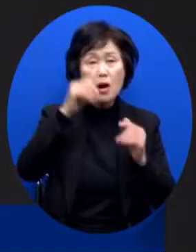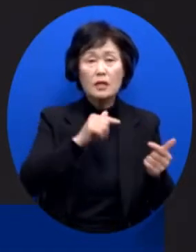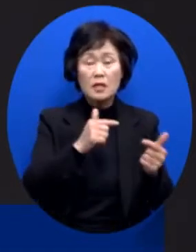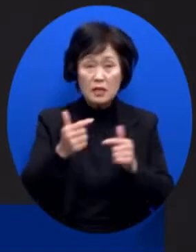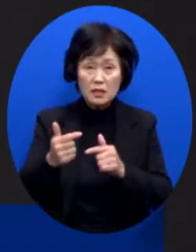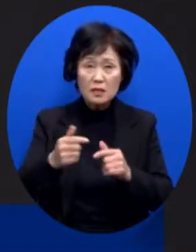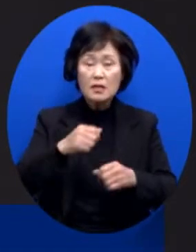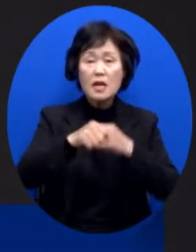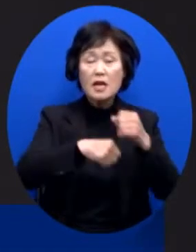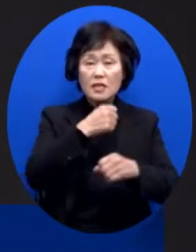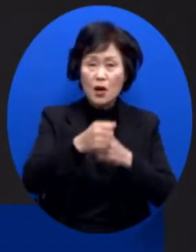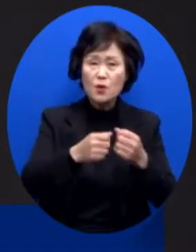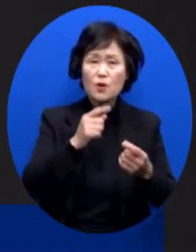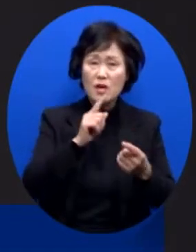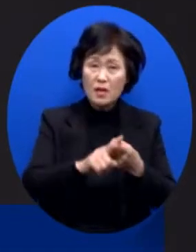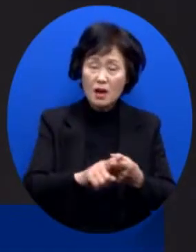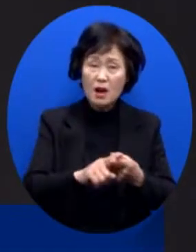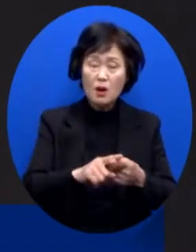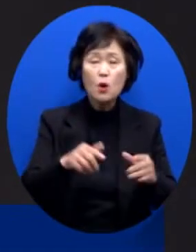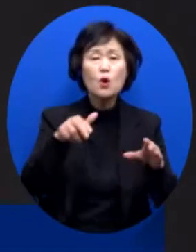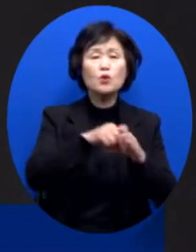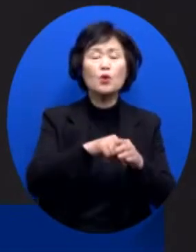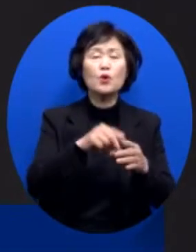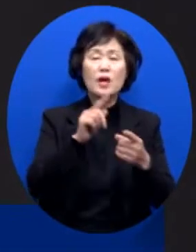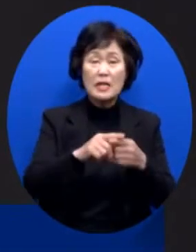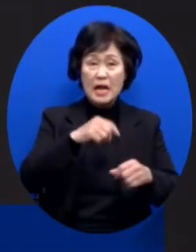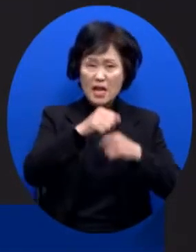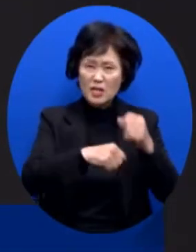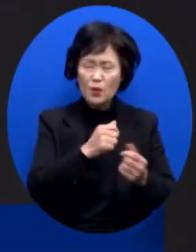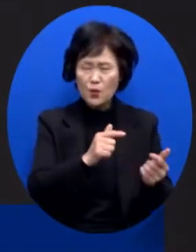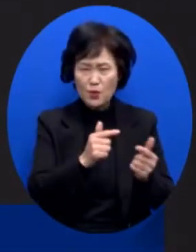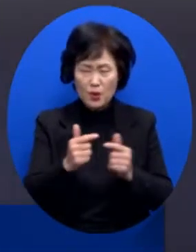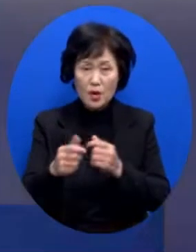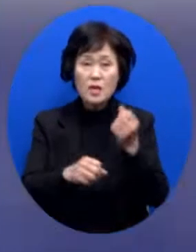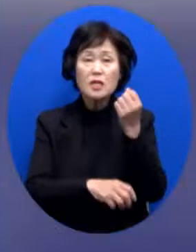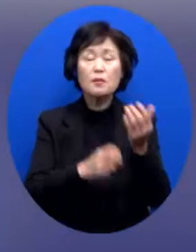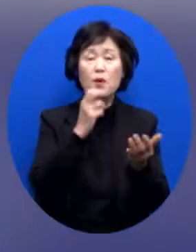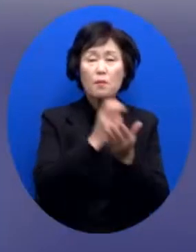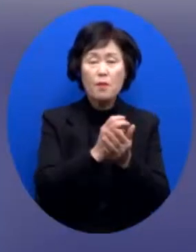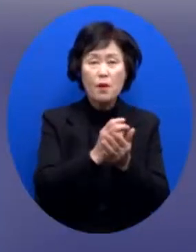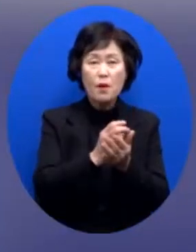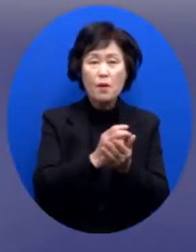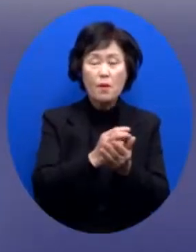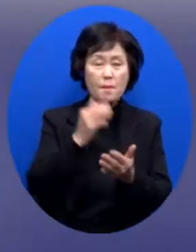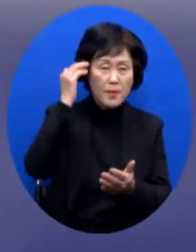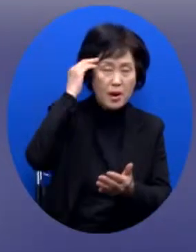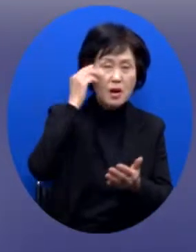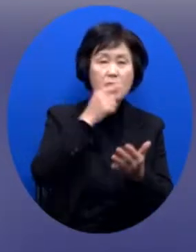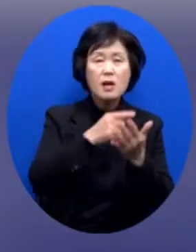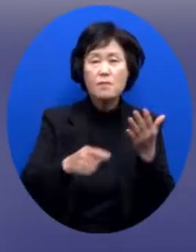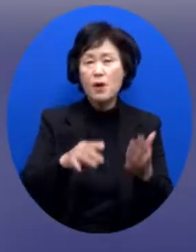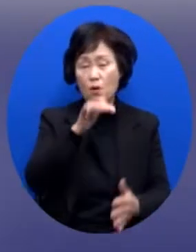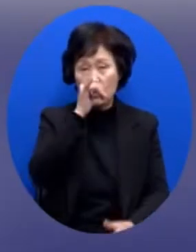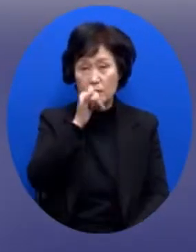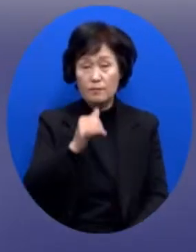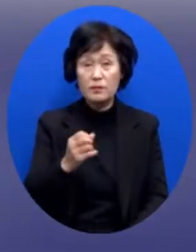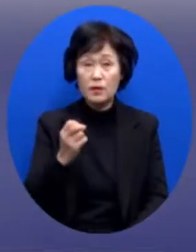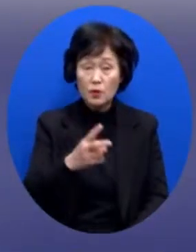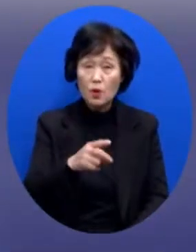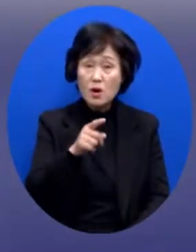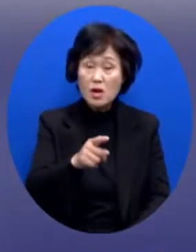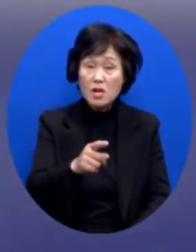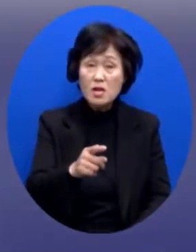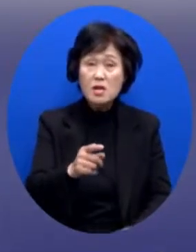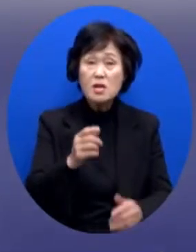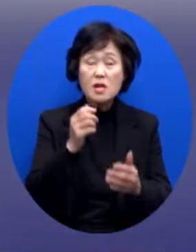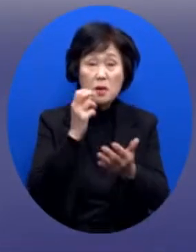정교의 자유 음 여러 기본권을 침해한다고 거 있습니다 또 교사의 징계를 결 권을 교육청에